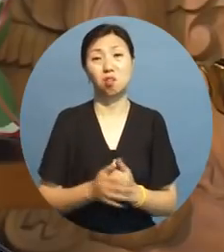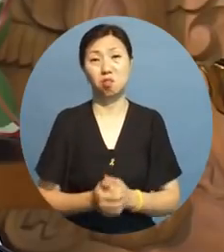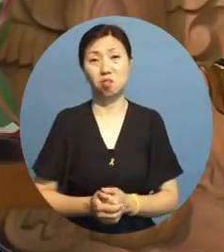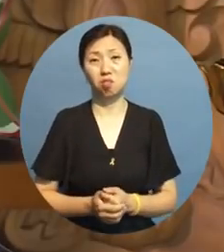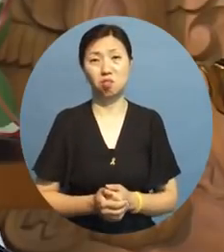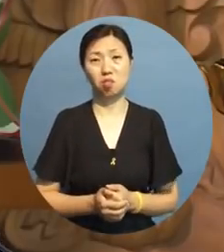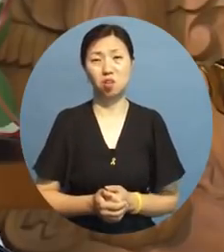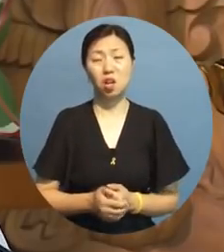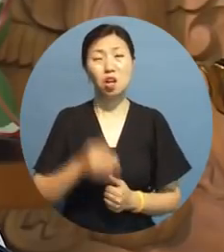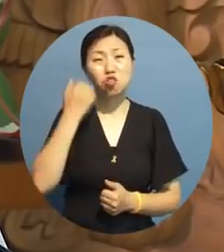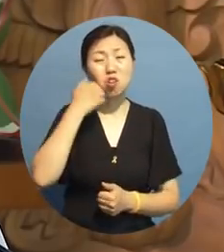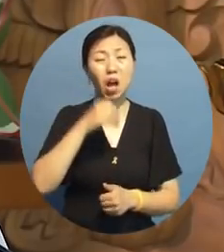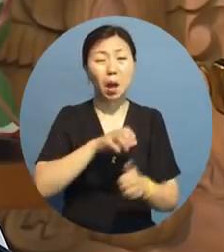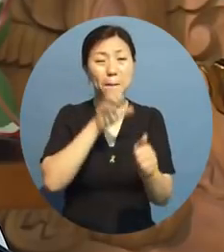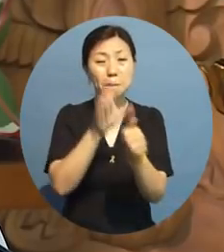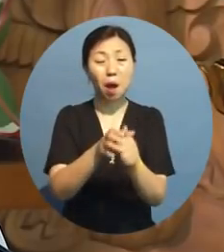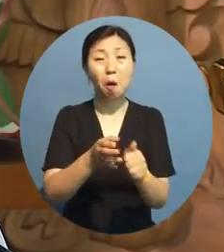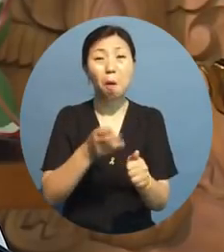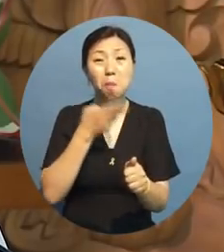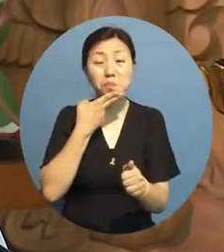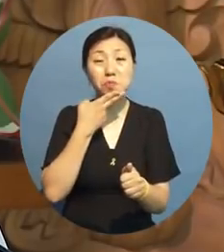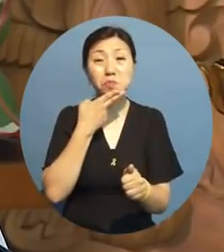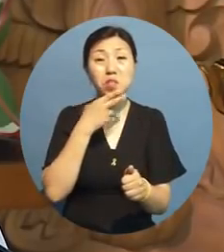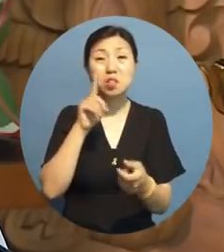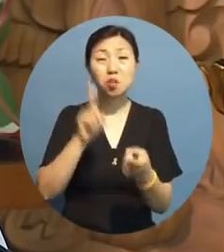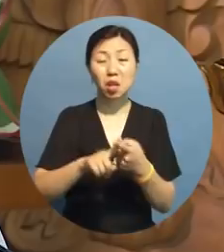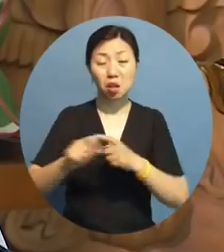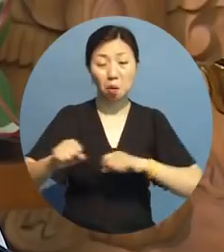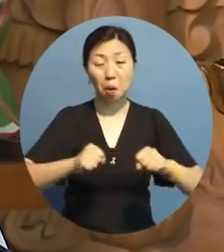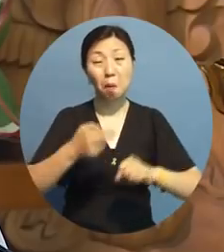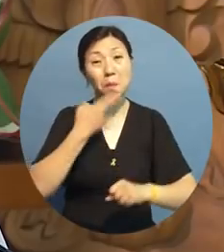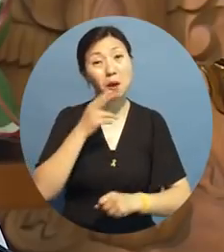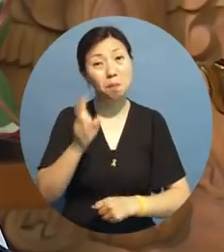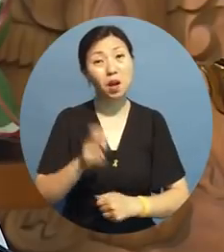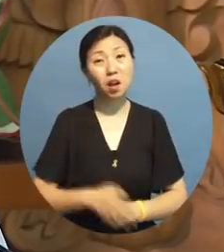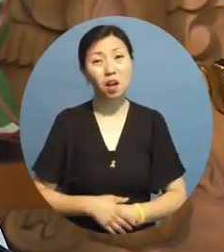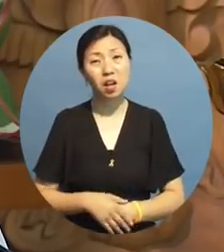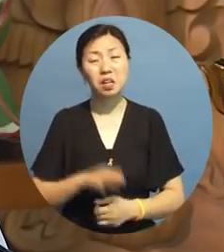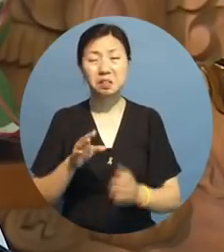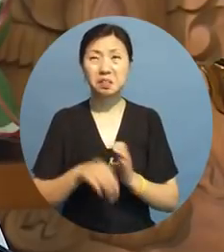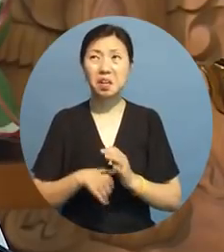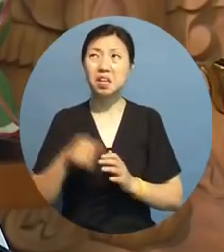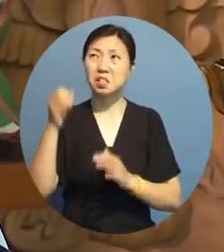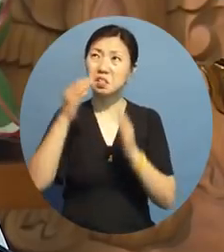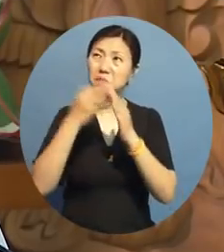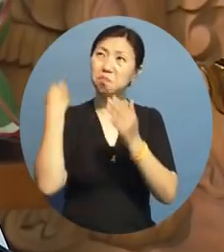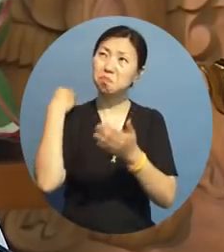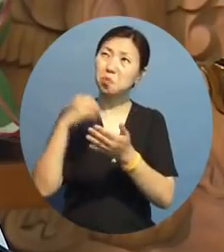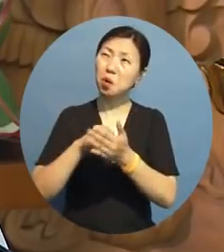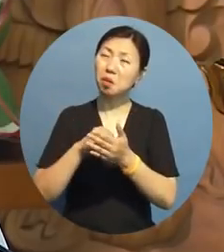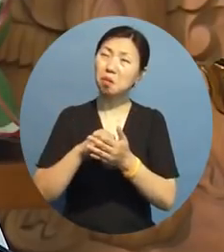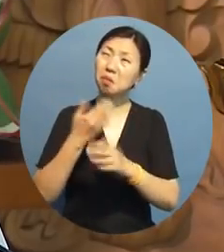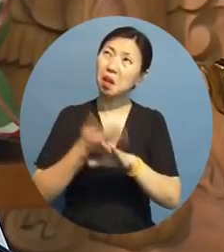자기가 안 시켜주면 그것도 안 할 거 아니야. 자기 일하는 사람이. 그 시간에 가서 뭐 딴짓이나 할 거 아니야.